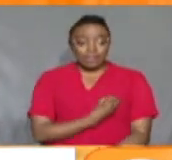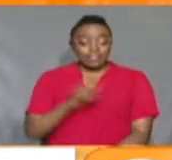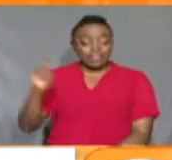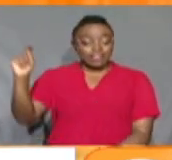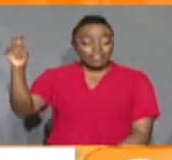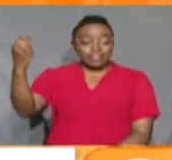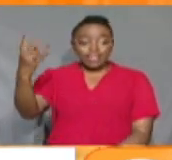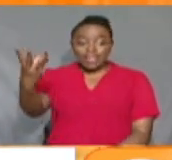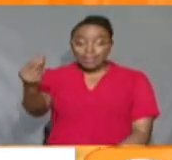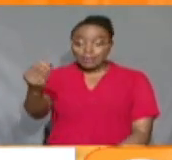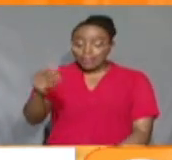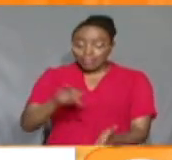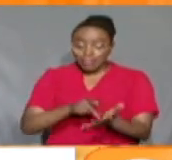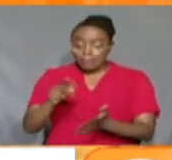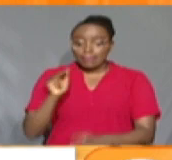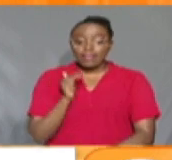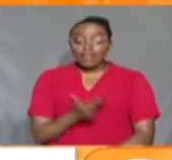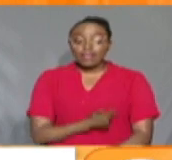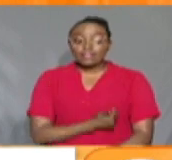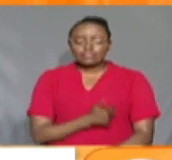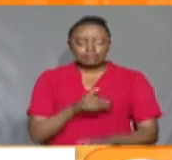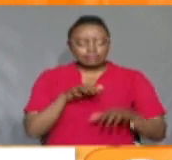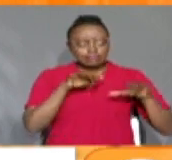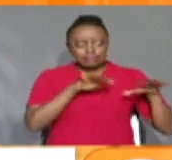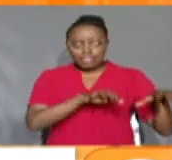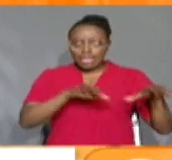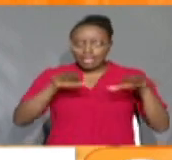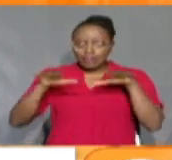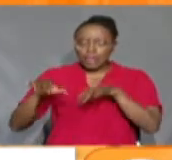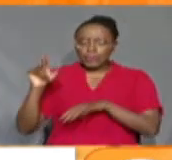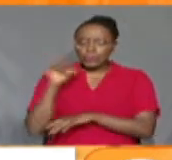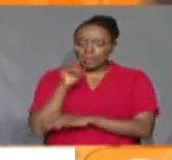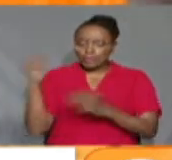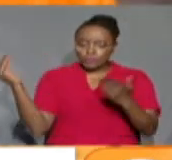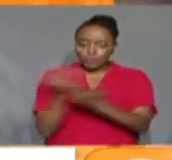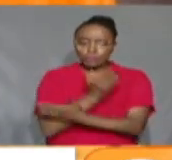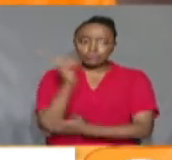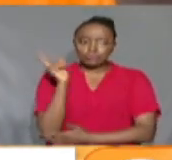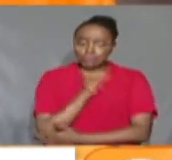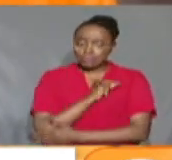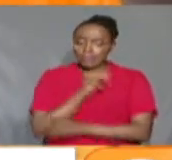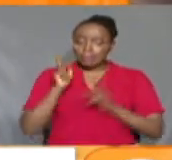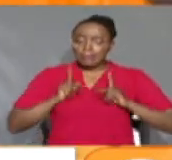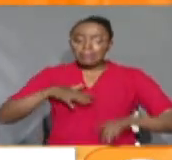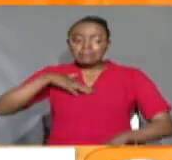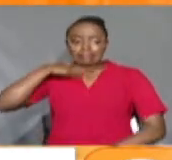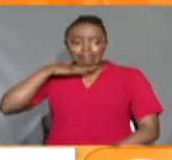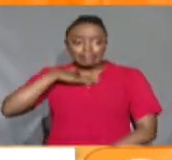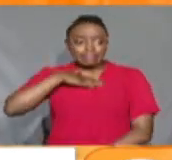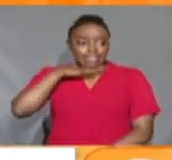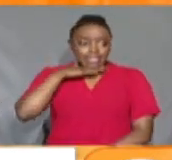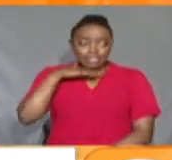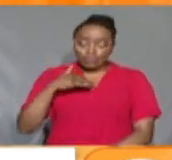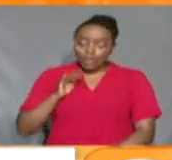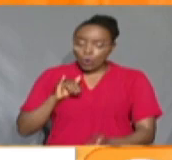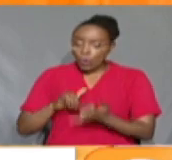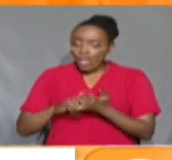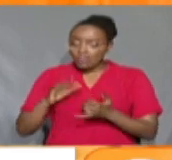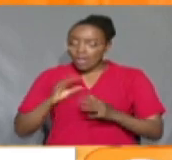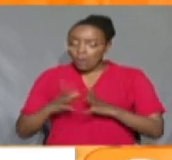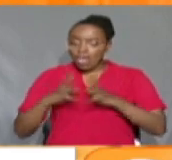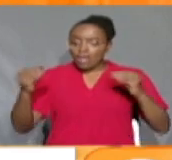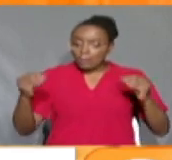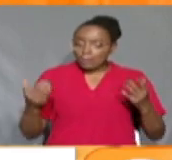Kenya. Tulipwe pesa yetu, my friend. Tumehangaika, tumechotwa, watu wamekufa, tumewaja na mabibi, wazee